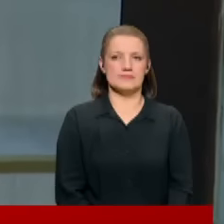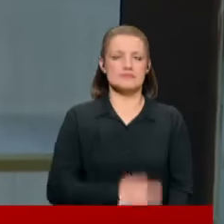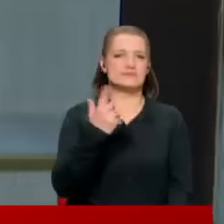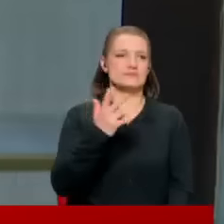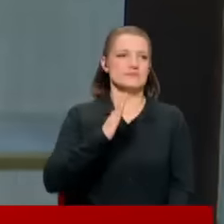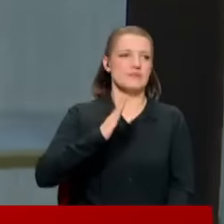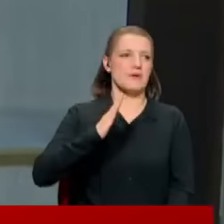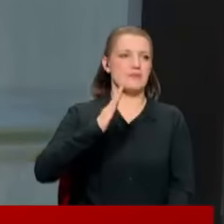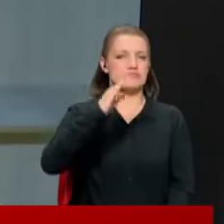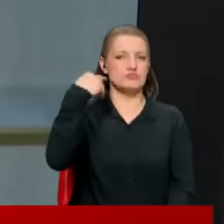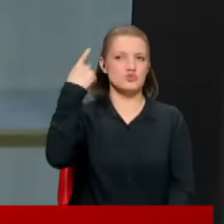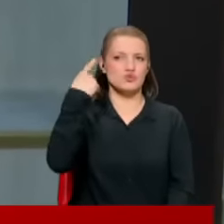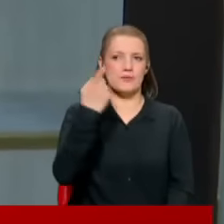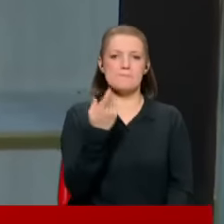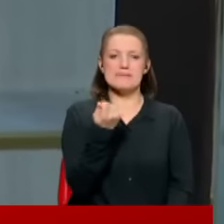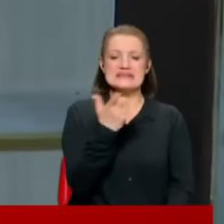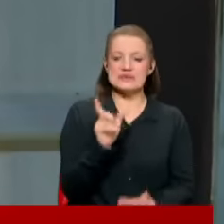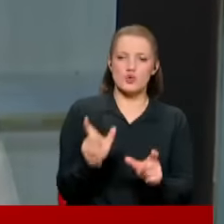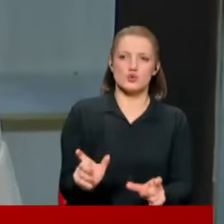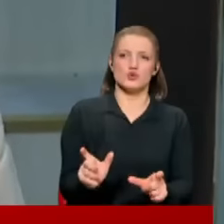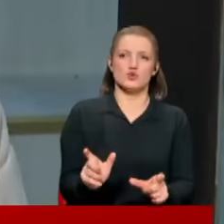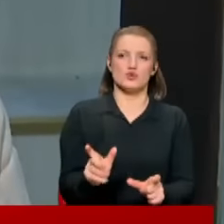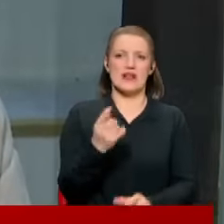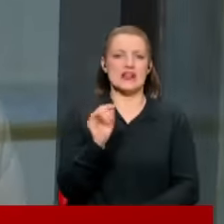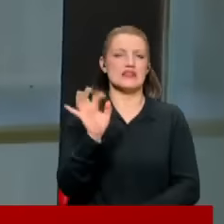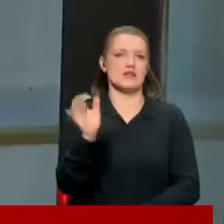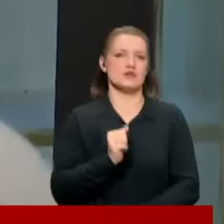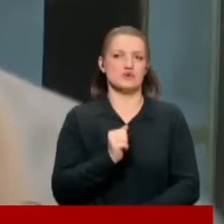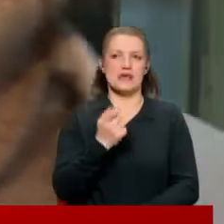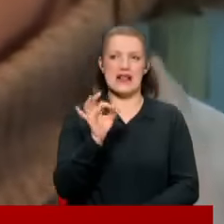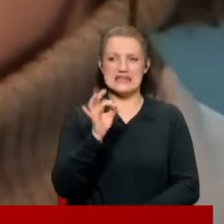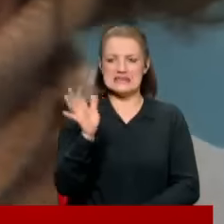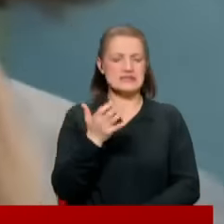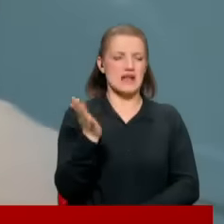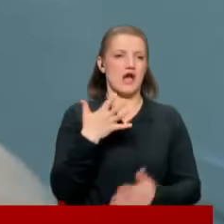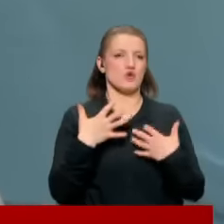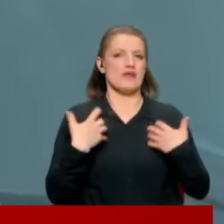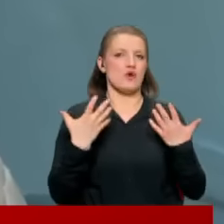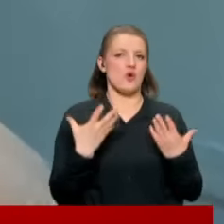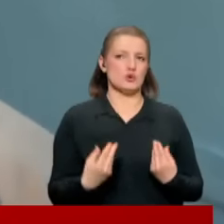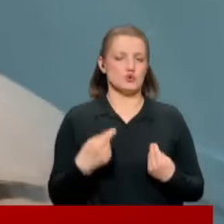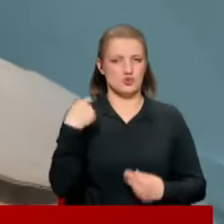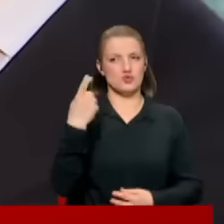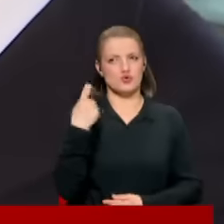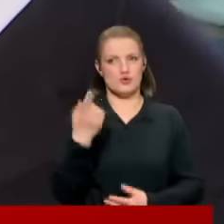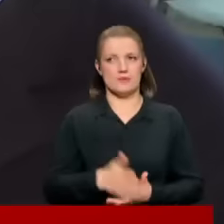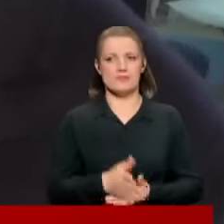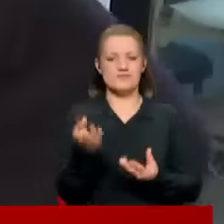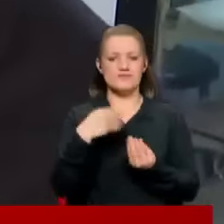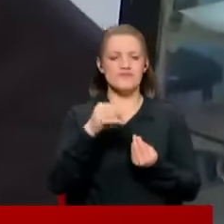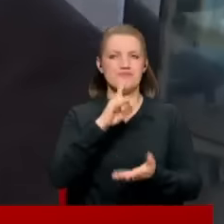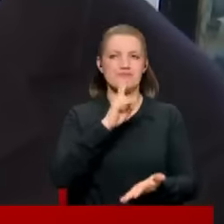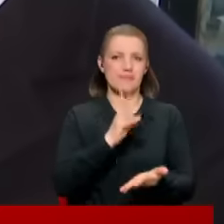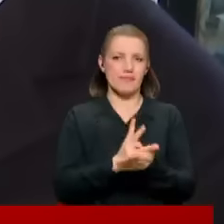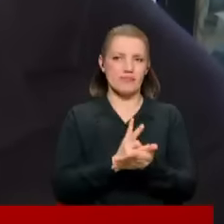Uçuyor, uçacağını düşünüyorum. Paranızı nasıl koruyorsunuz? Altın alıyorum. Altının daha güvenirli olduğunu düşünüyorum. Faiz